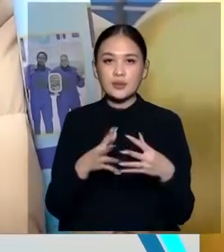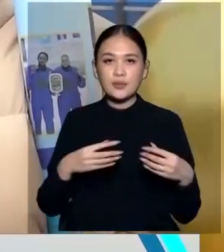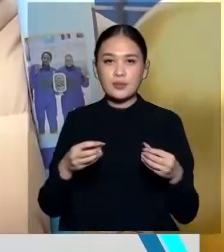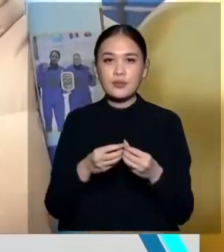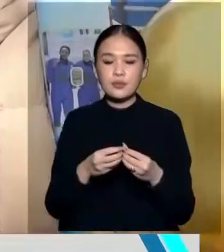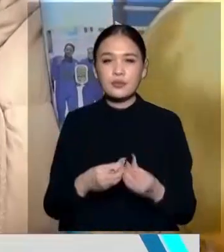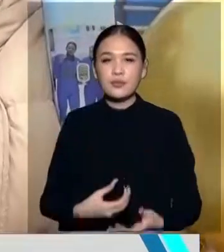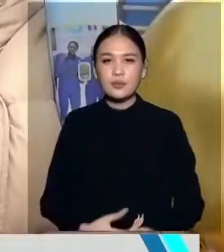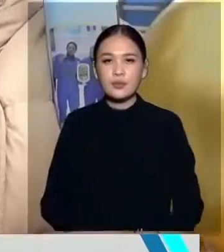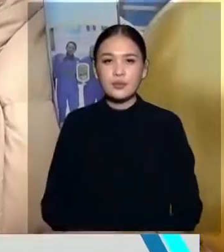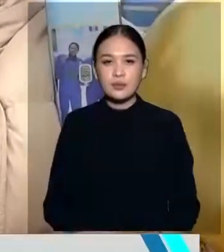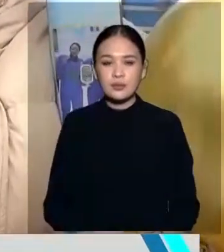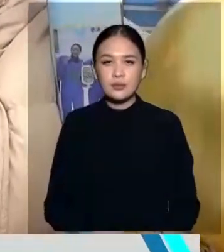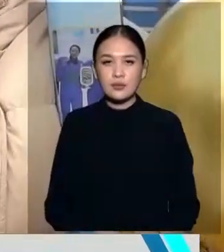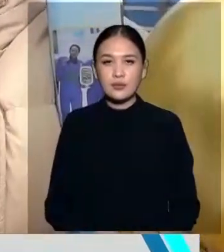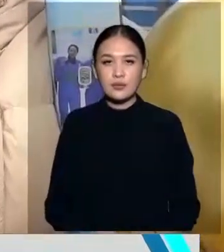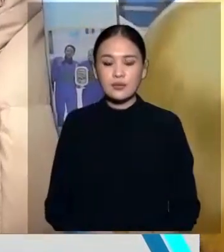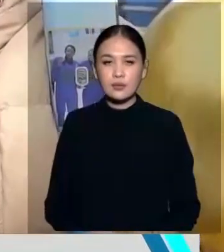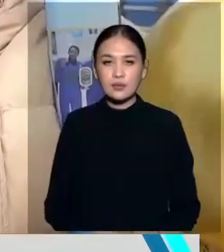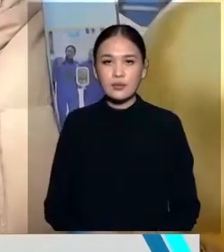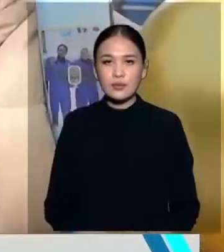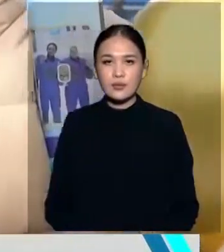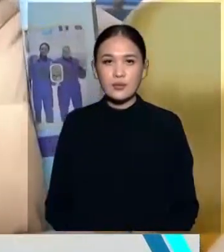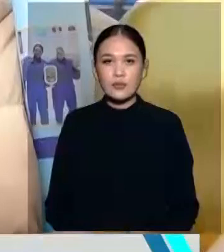Алға, Казахстан, с победой!